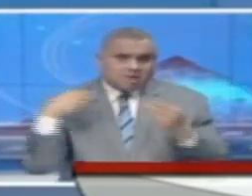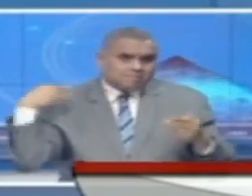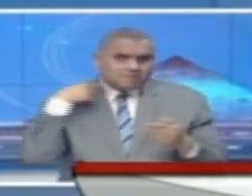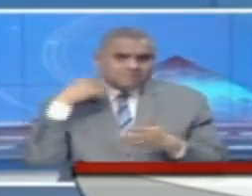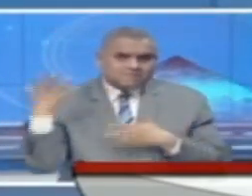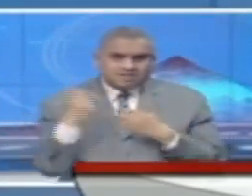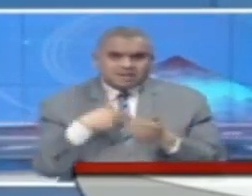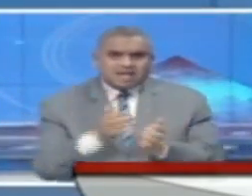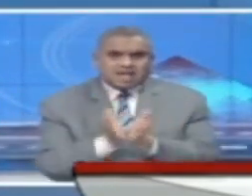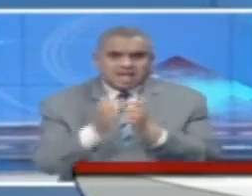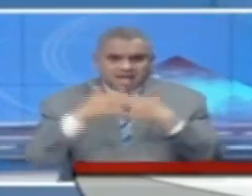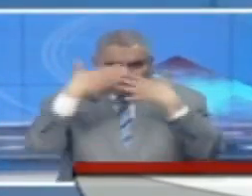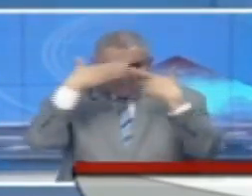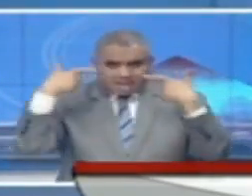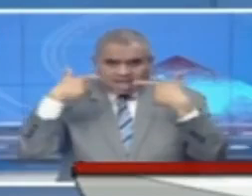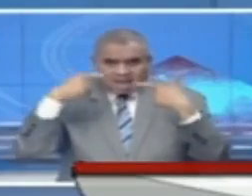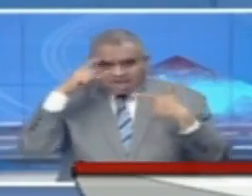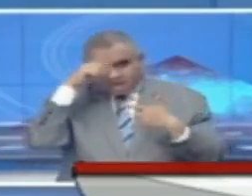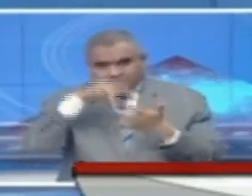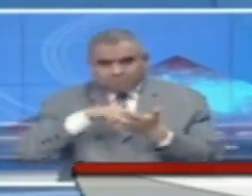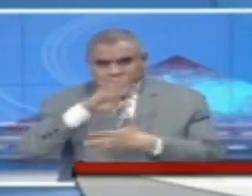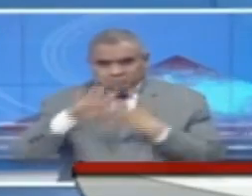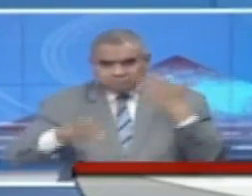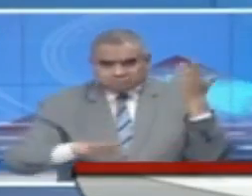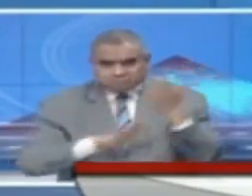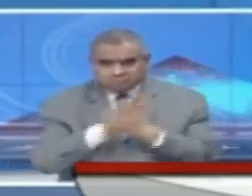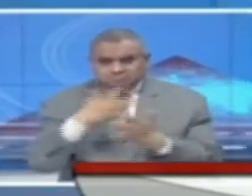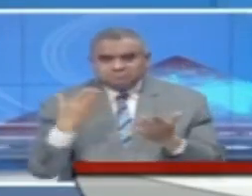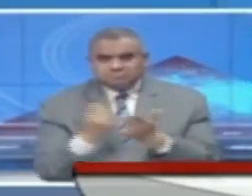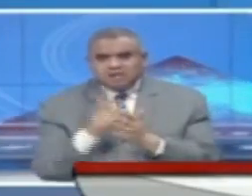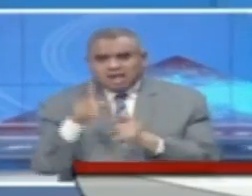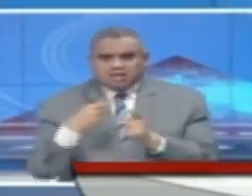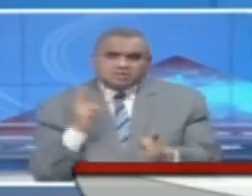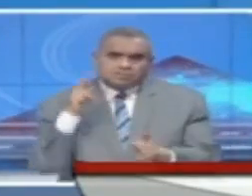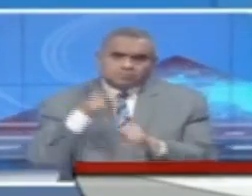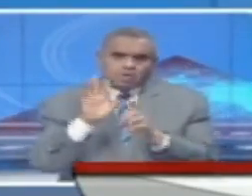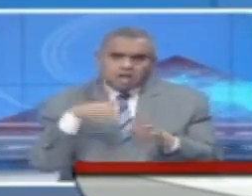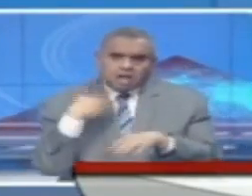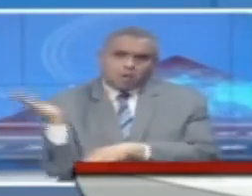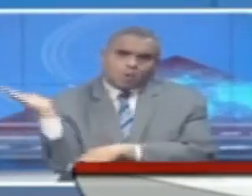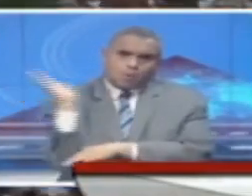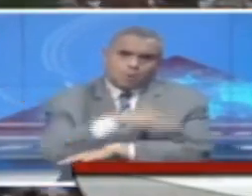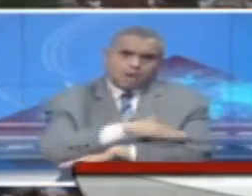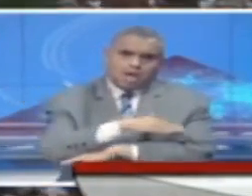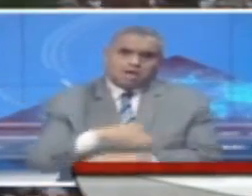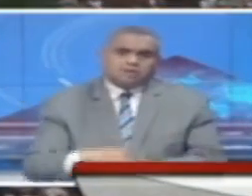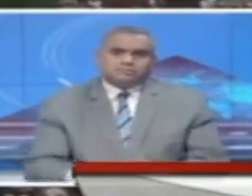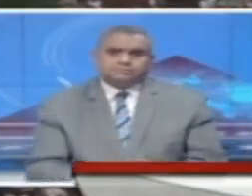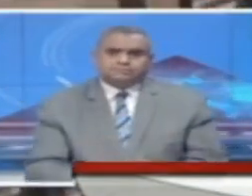حكم جماعة الإرهاب التي سعت بكل قوة لطمس الهوية.